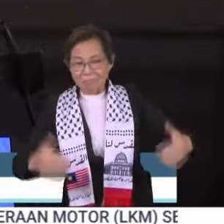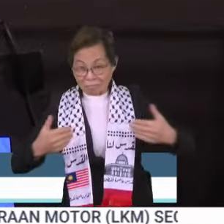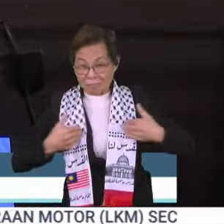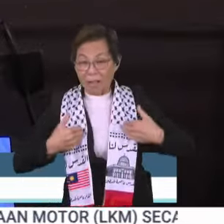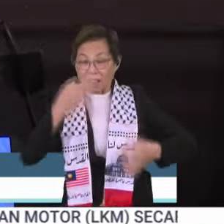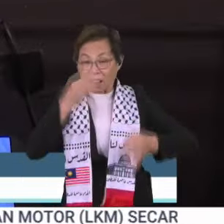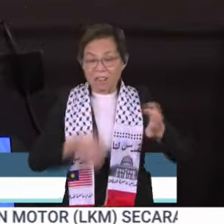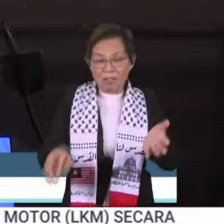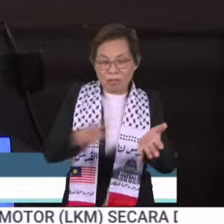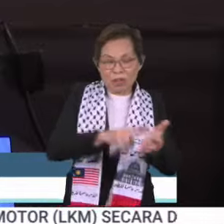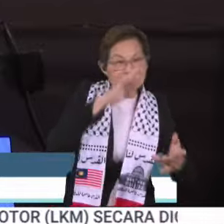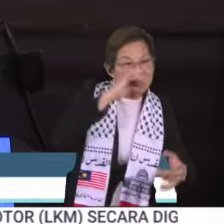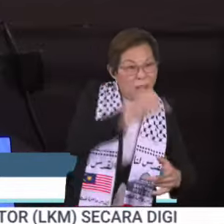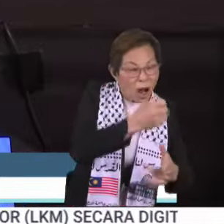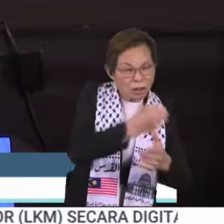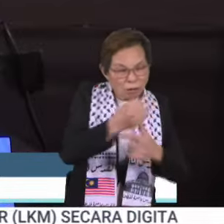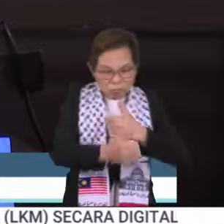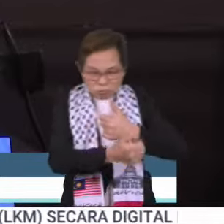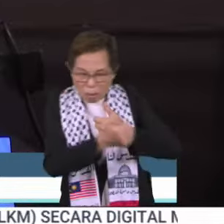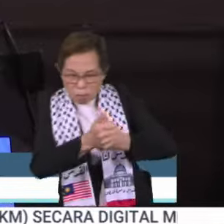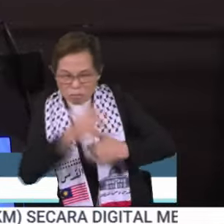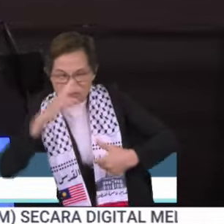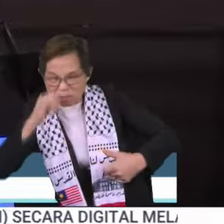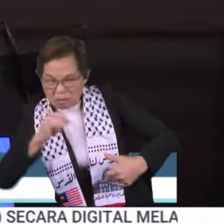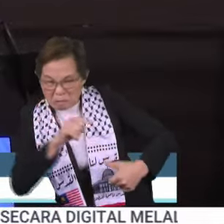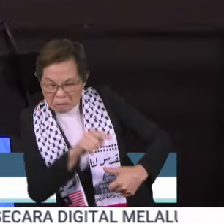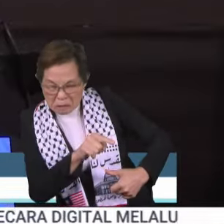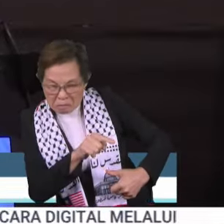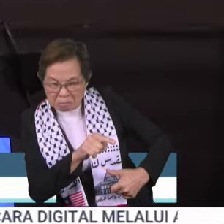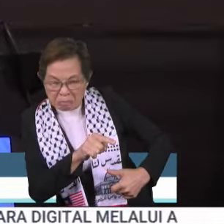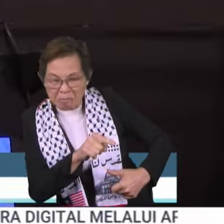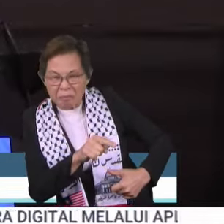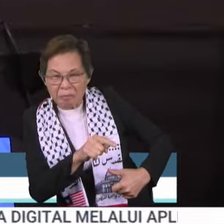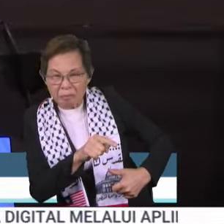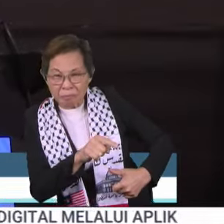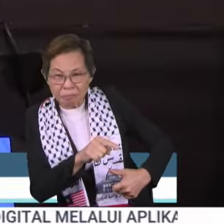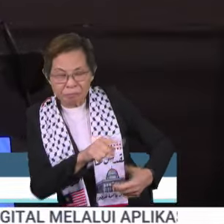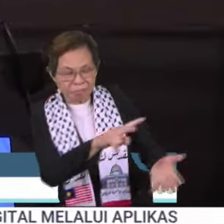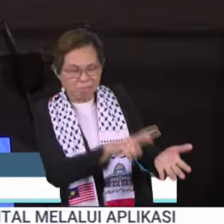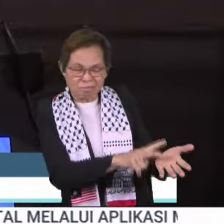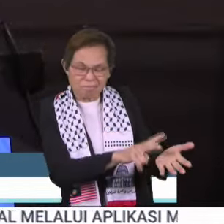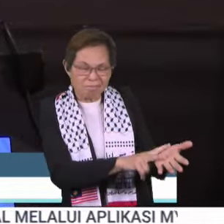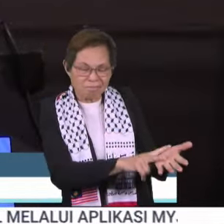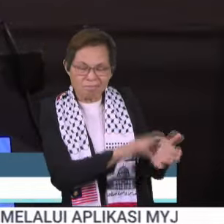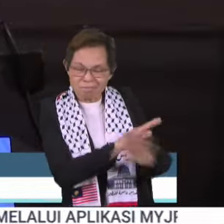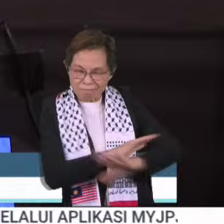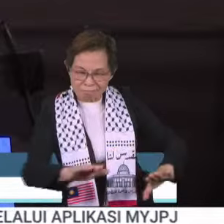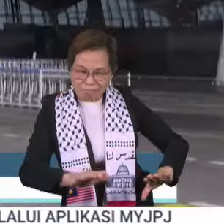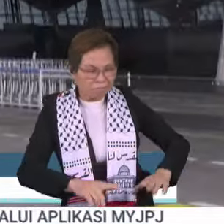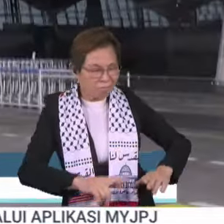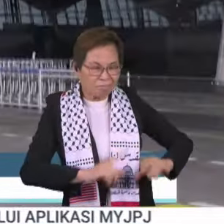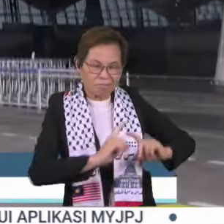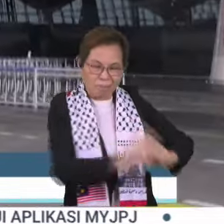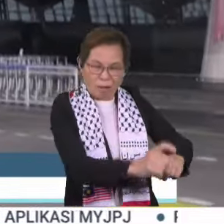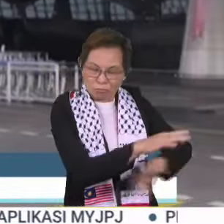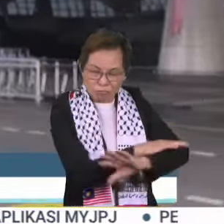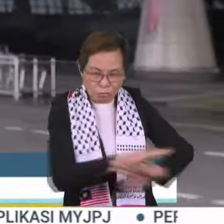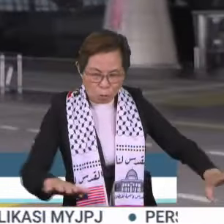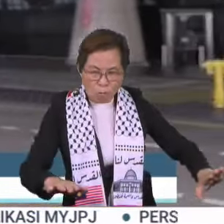jenayah ataupun risiko keganasan maka visa tidak akan